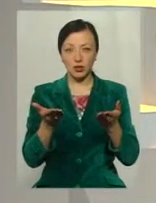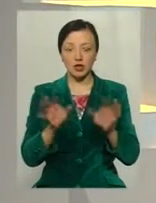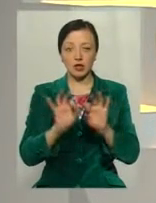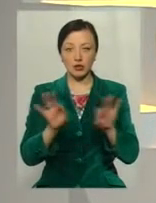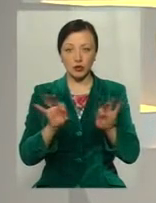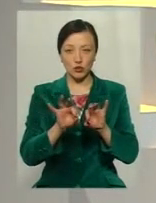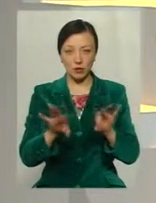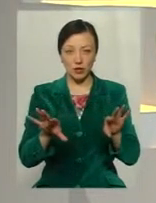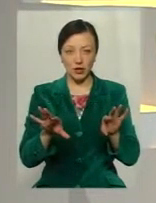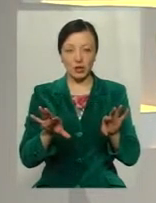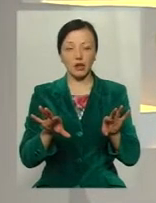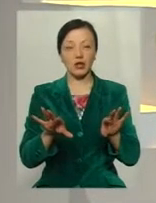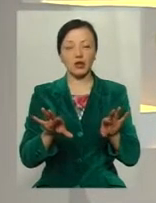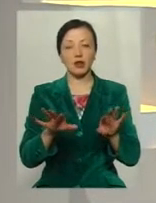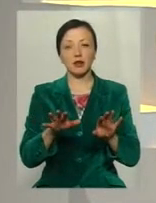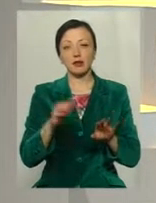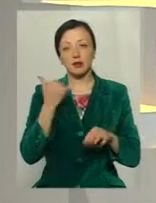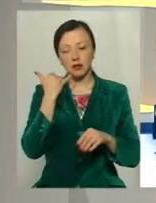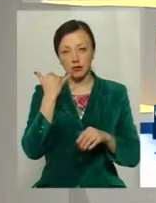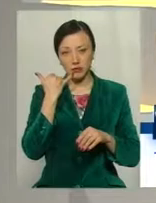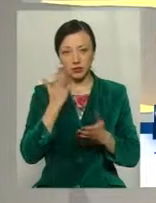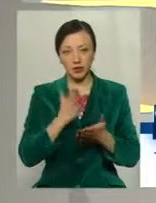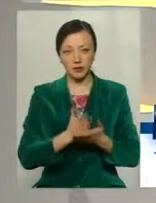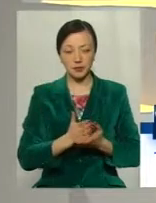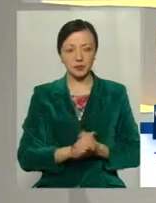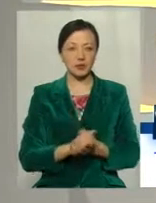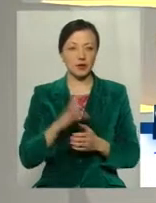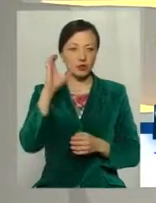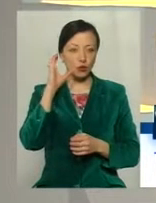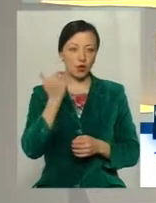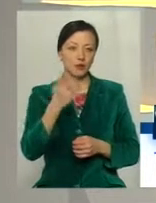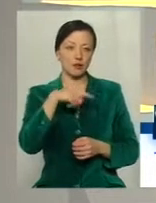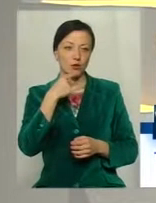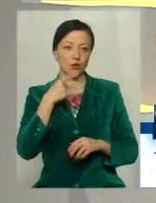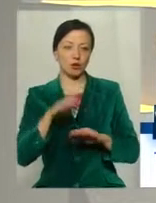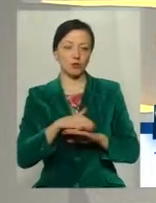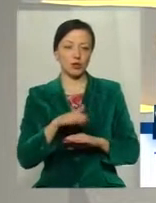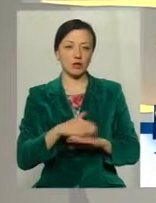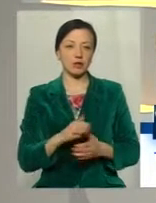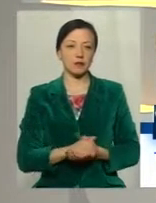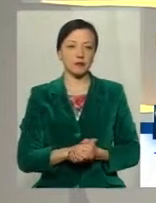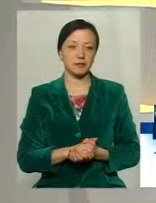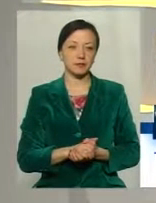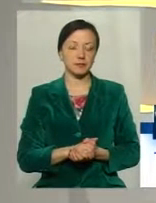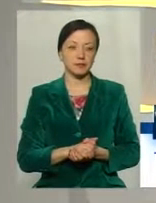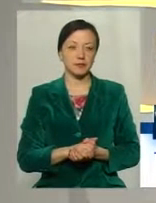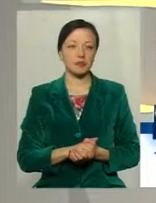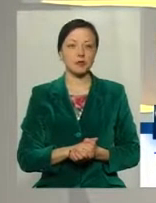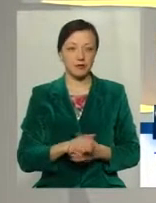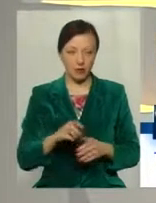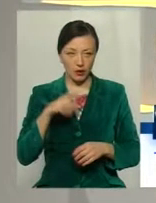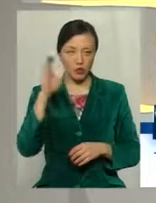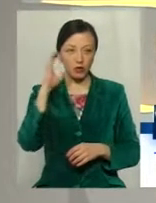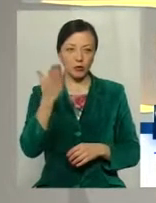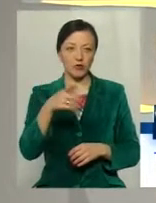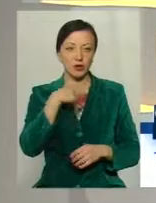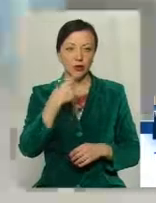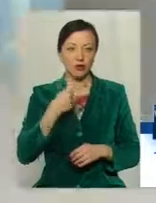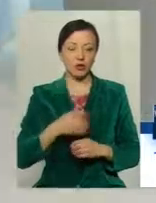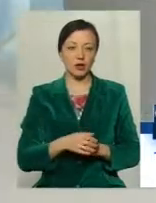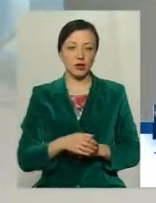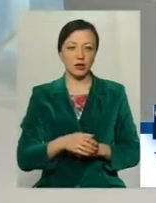кінці року виплачували більше 60-70 тисяч. Ну це просто ні в які ворота не йде. Івана Васильовича, насамперед телефонні дзвінки, я